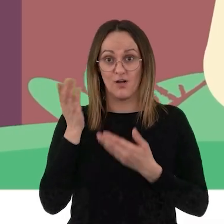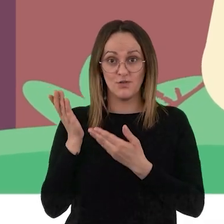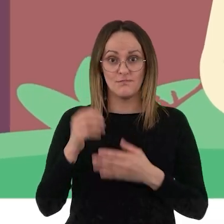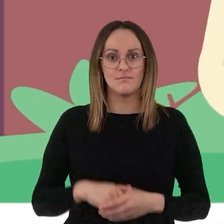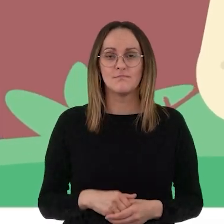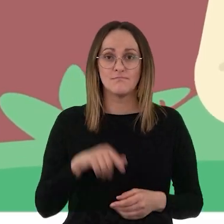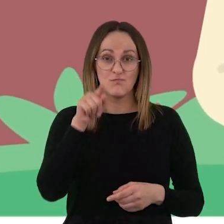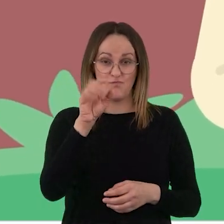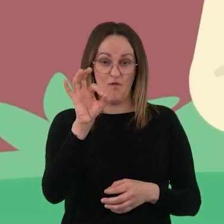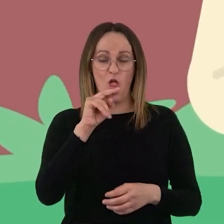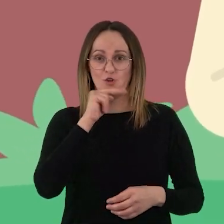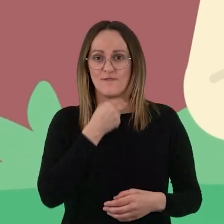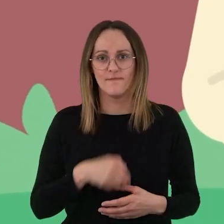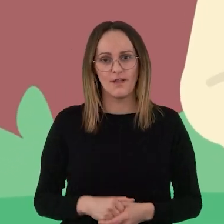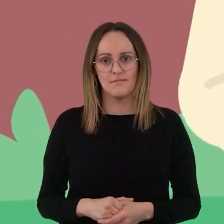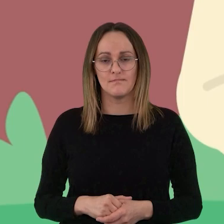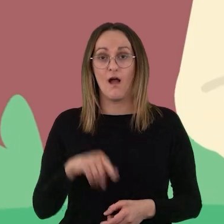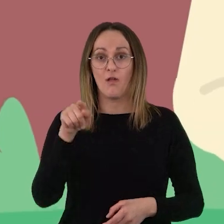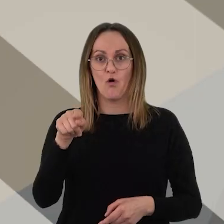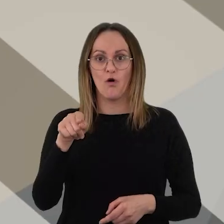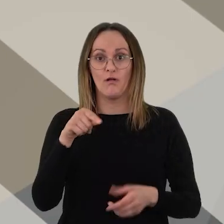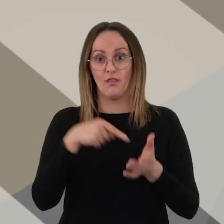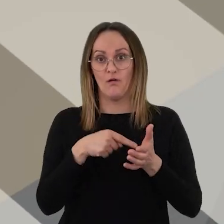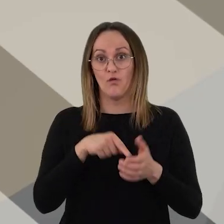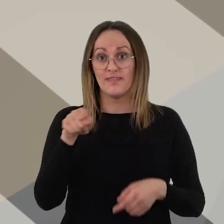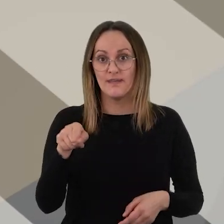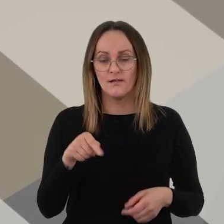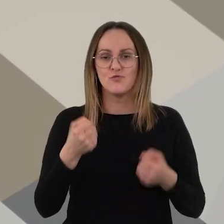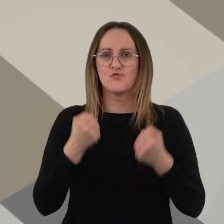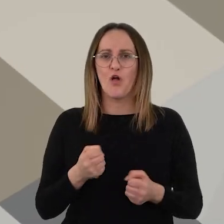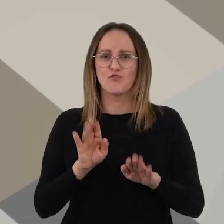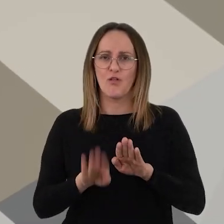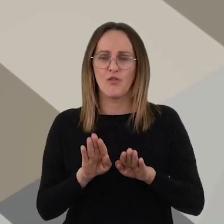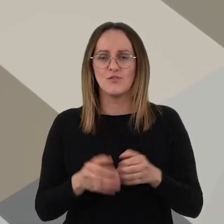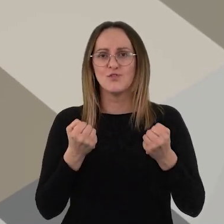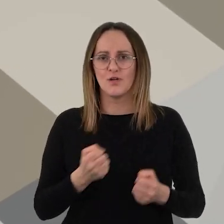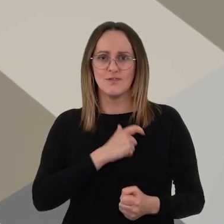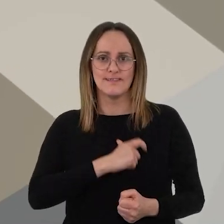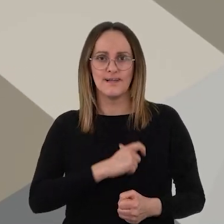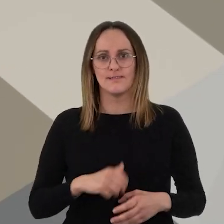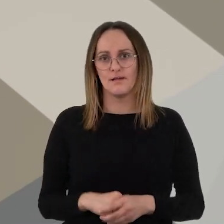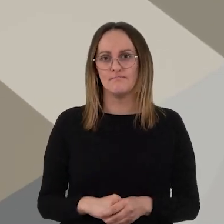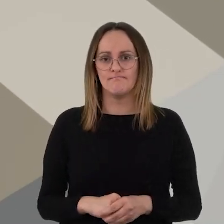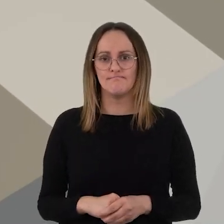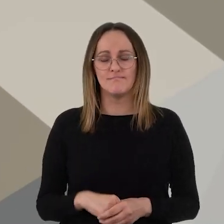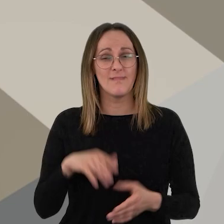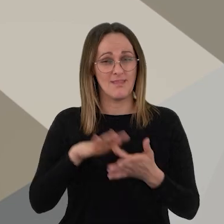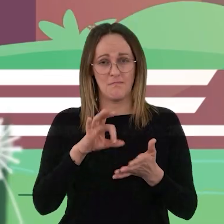ich twarze? To twoje ofiary. A to ty, z ciężką nogą i ciężkim